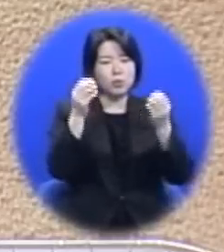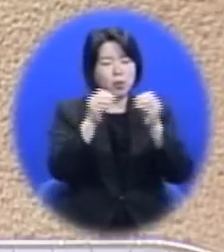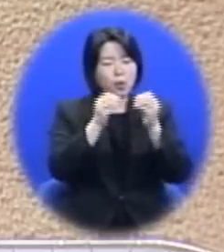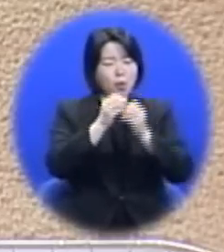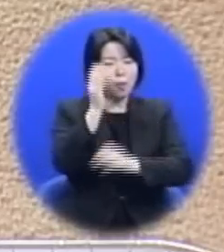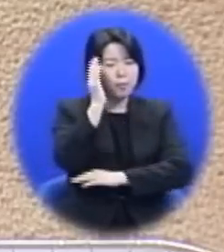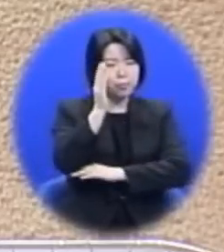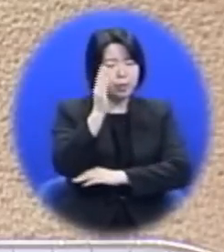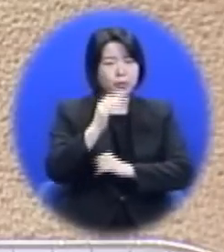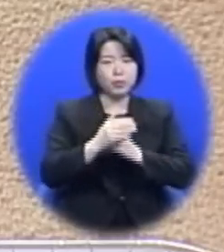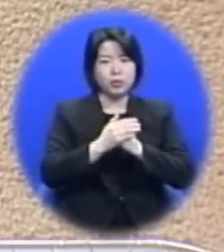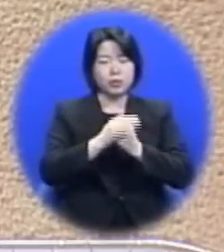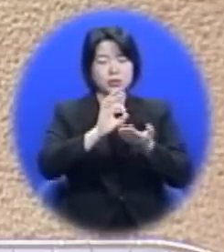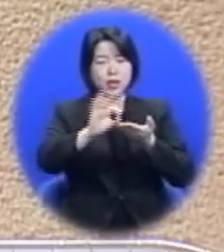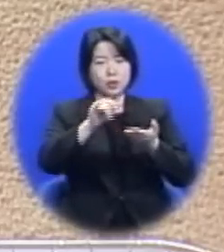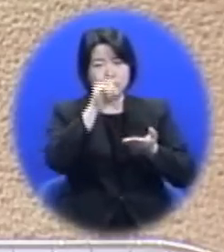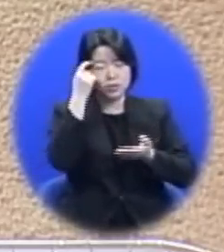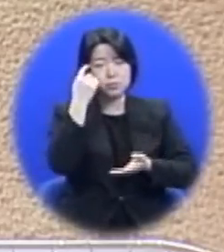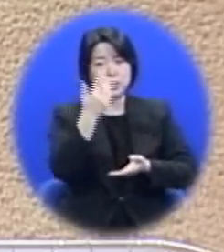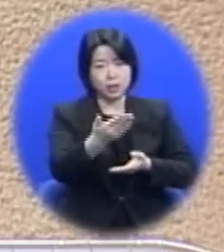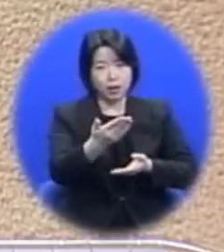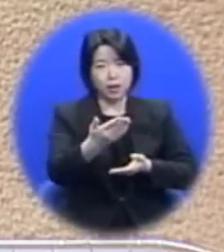그건 욕입니다.